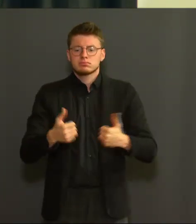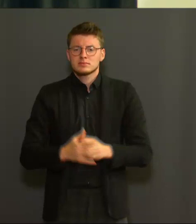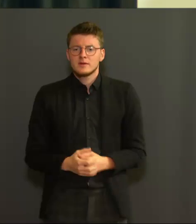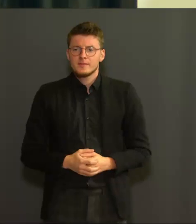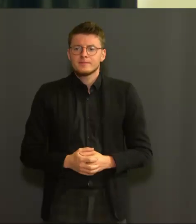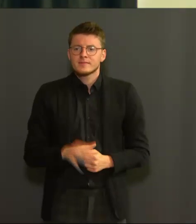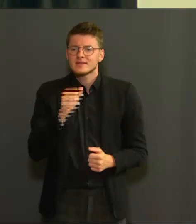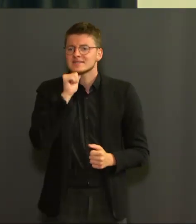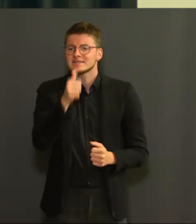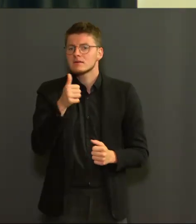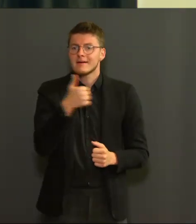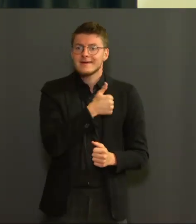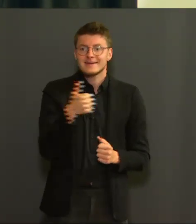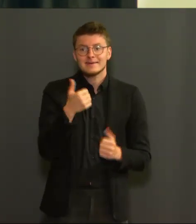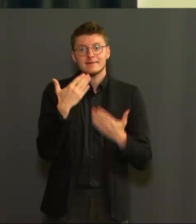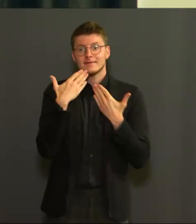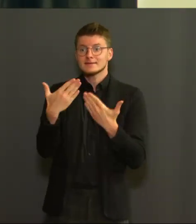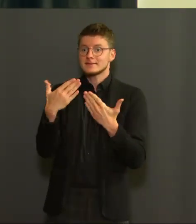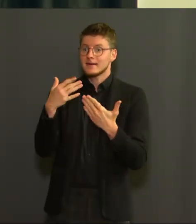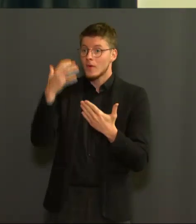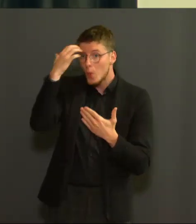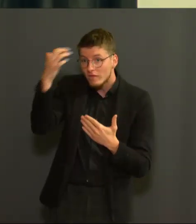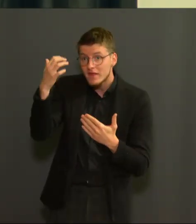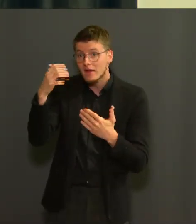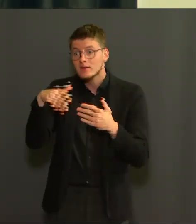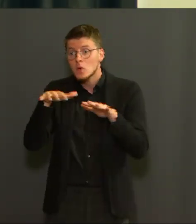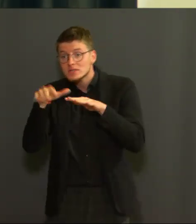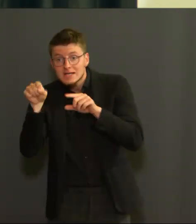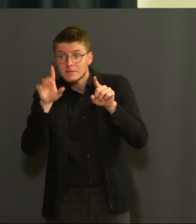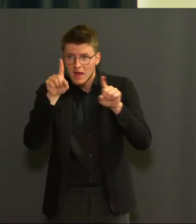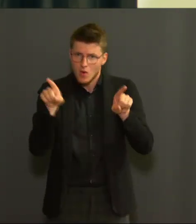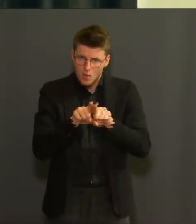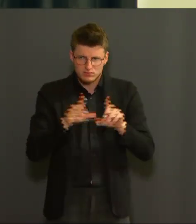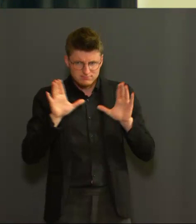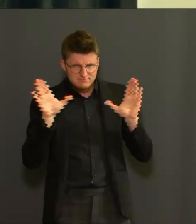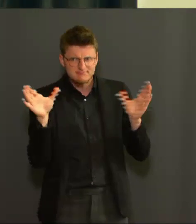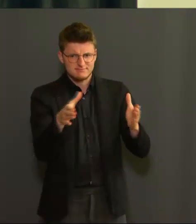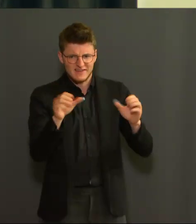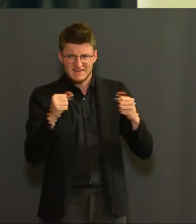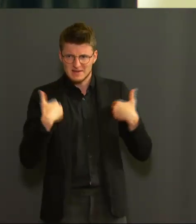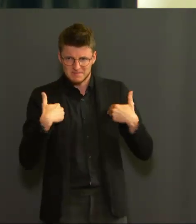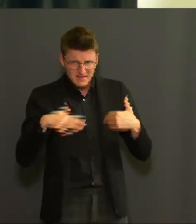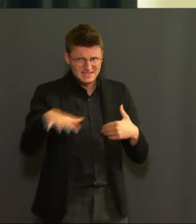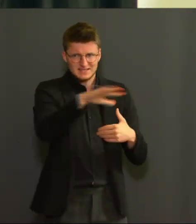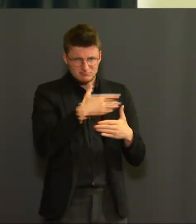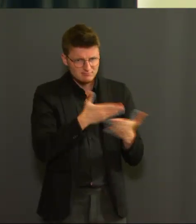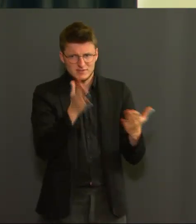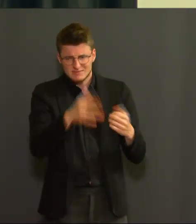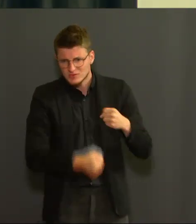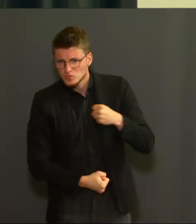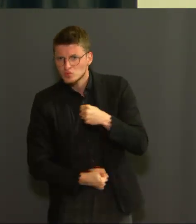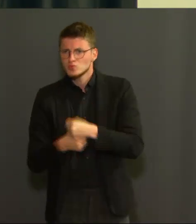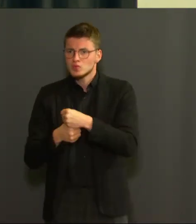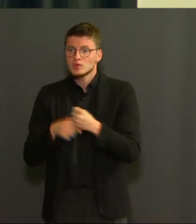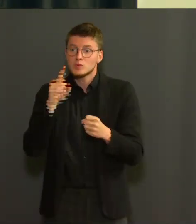Ze zijn het resultaat van een gezamenlijke dynamiek waaraan we allemaal hebben deelgenomen. Mensen binnen